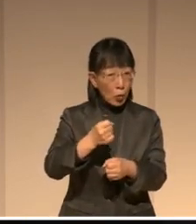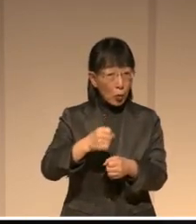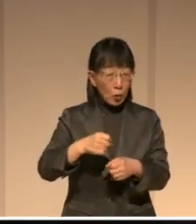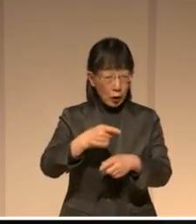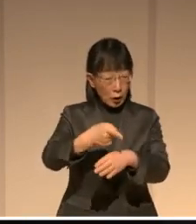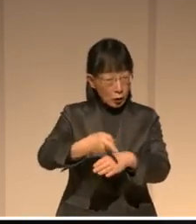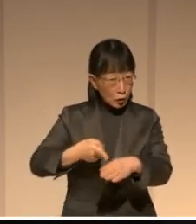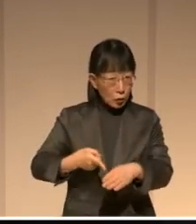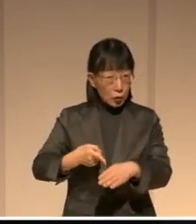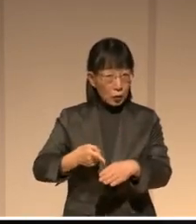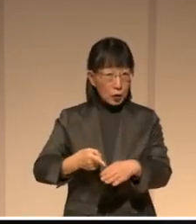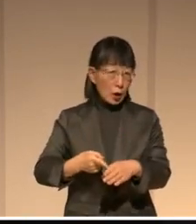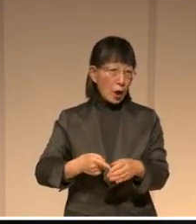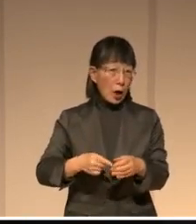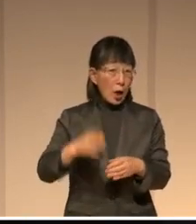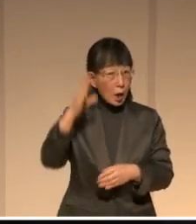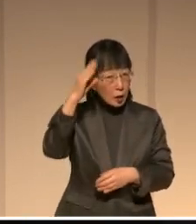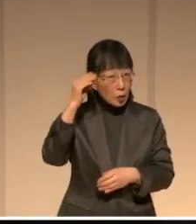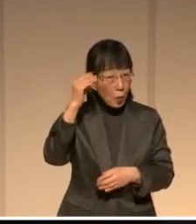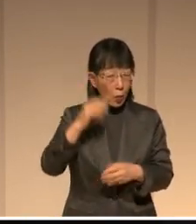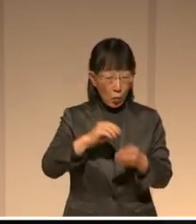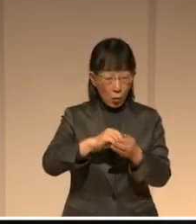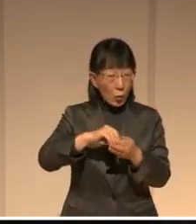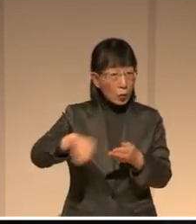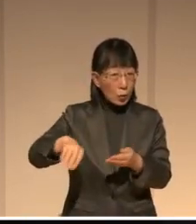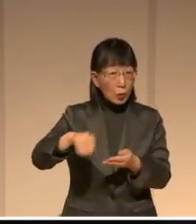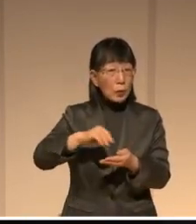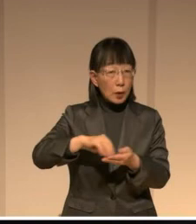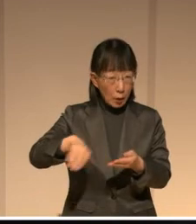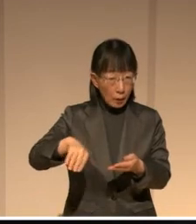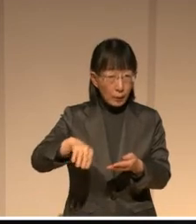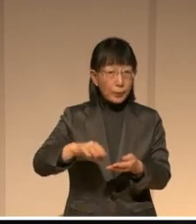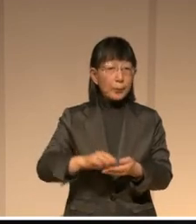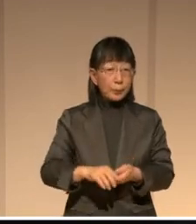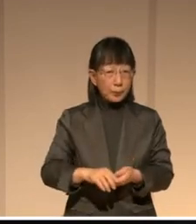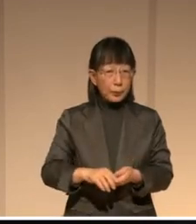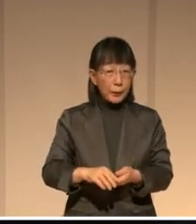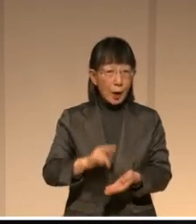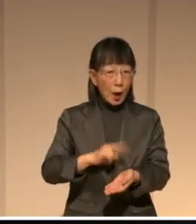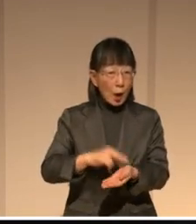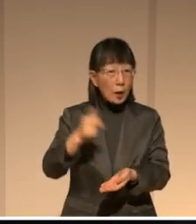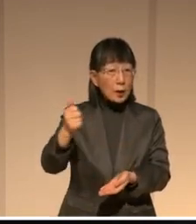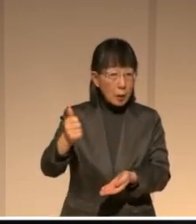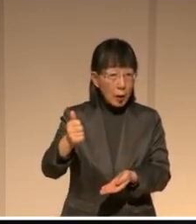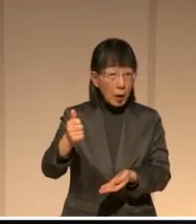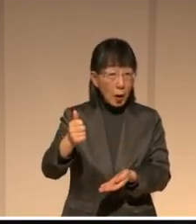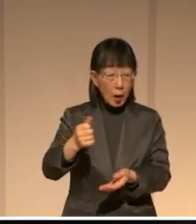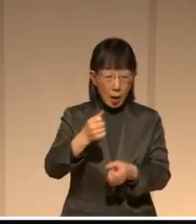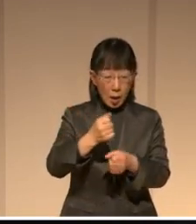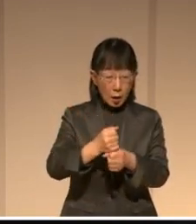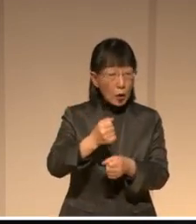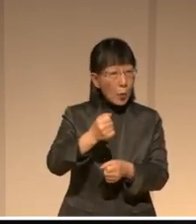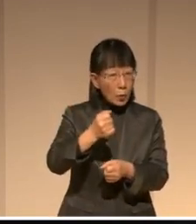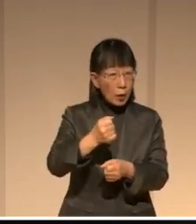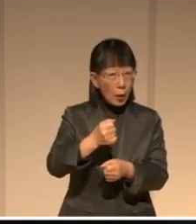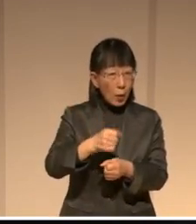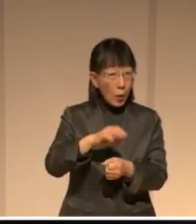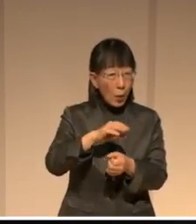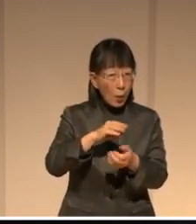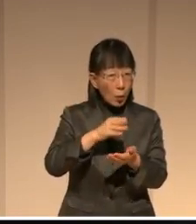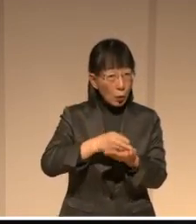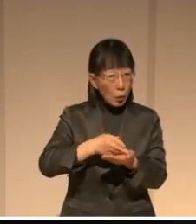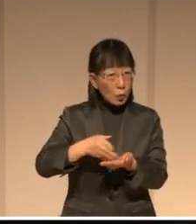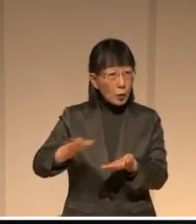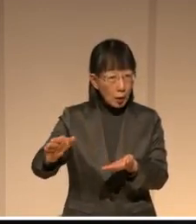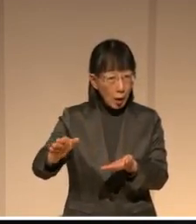けどあのそのお医者さんがせぼねぇとって脂肪の塊が